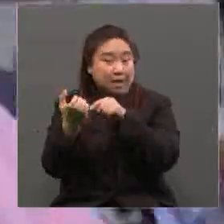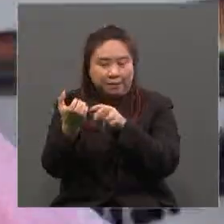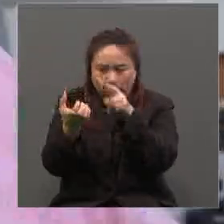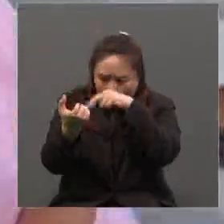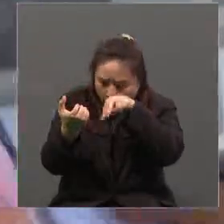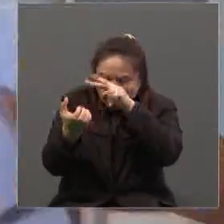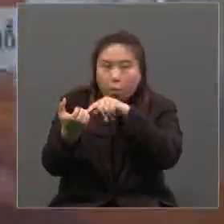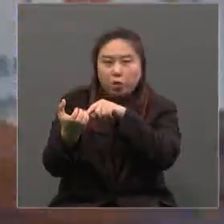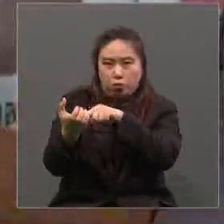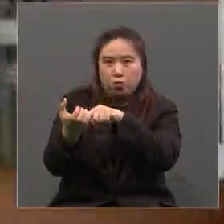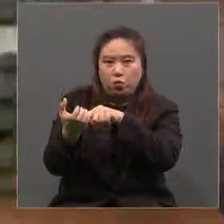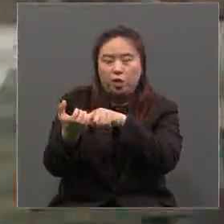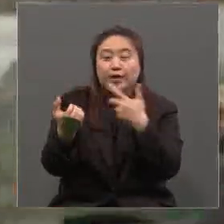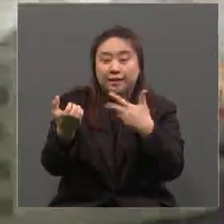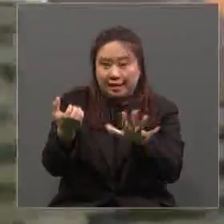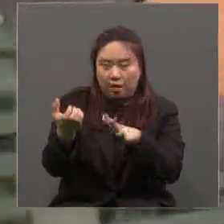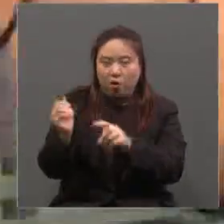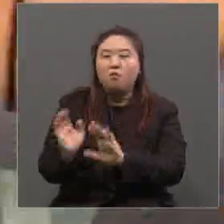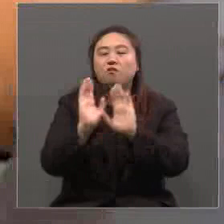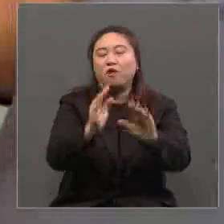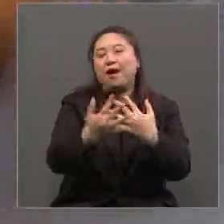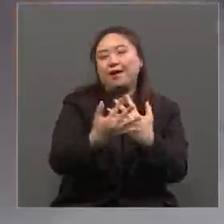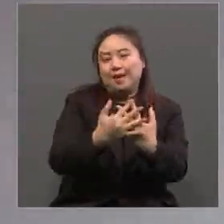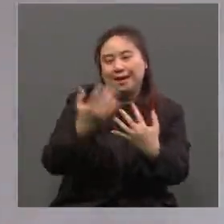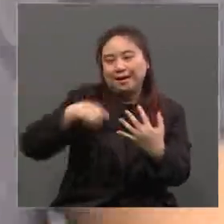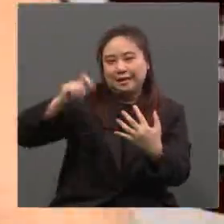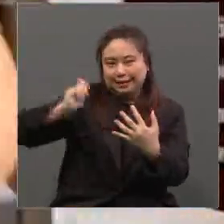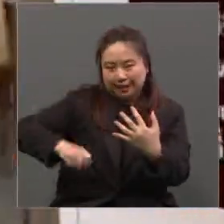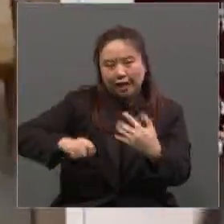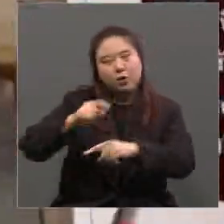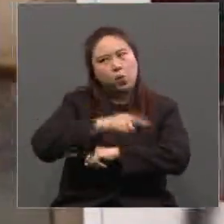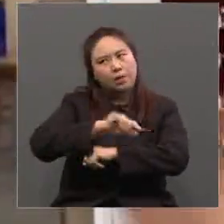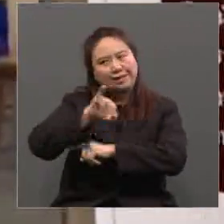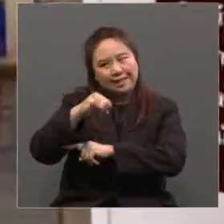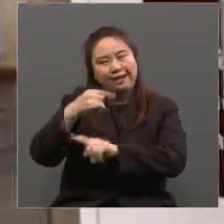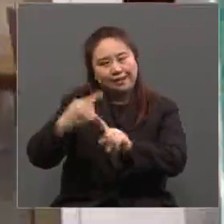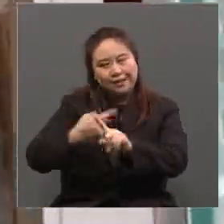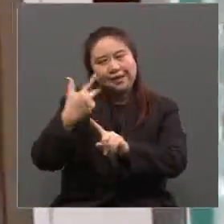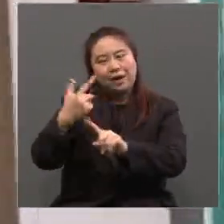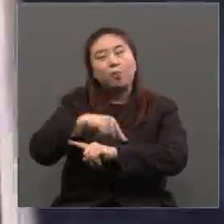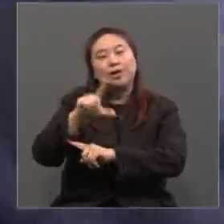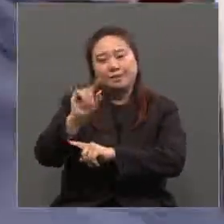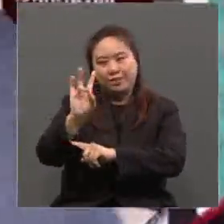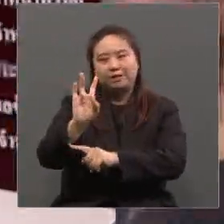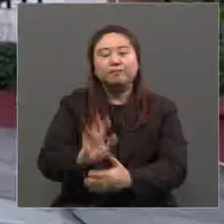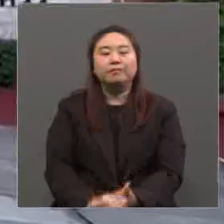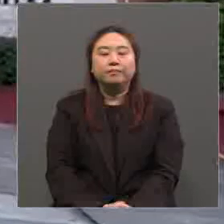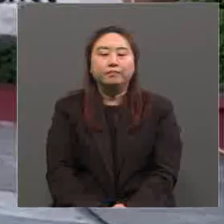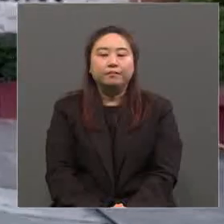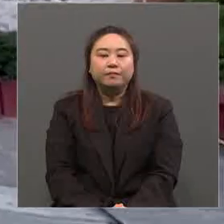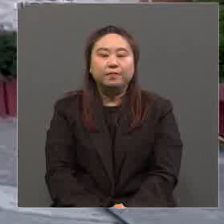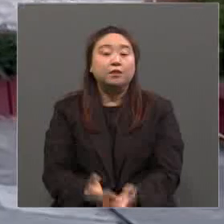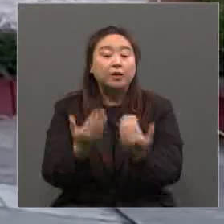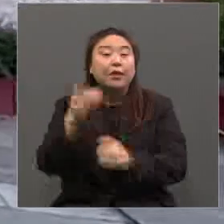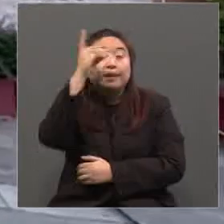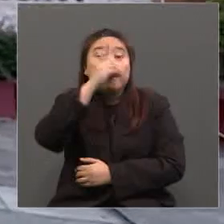ผู้ต้องหานะคะจากนั้นก็จะนำตัวไปฝากขังต่อศาลอาญาภายในวันจันทร์ที่27มีนาคมนี้ส่วนตัวของ